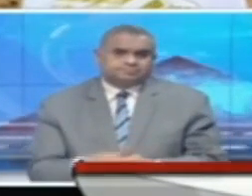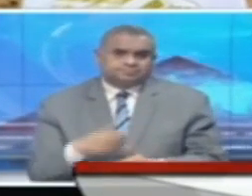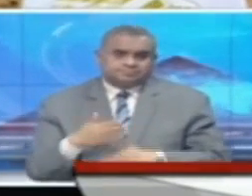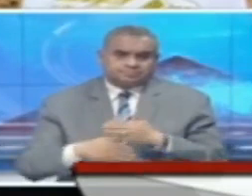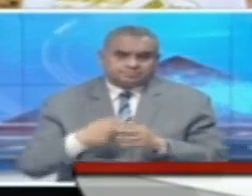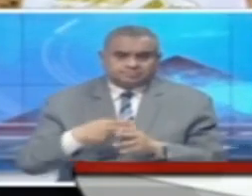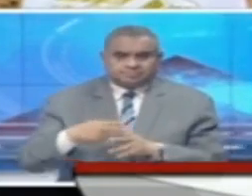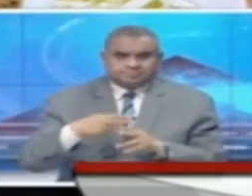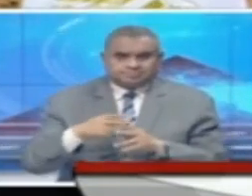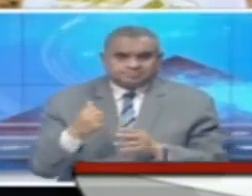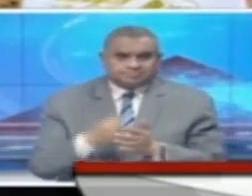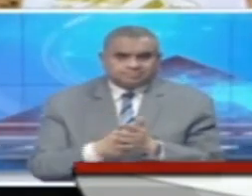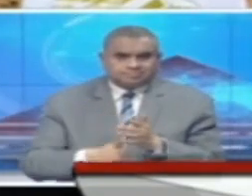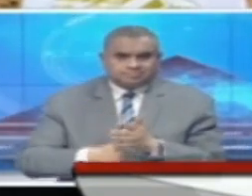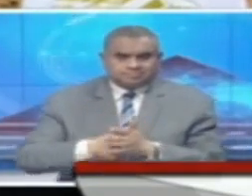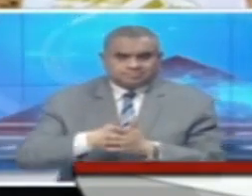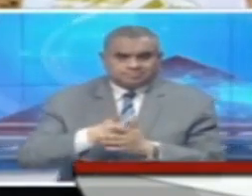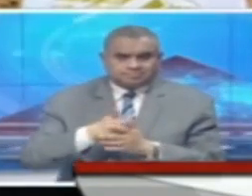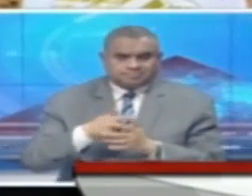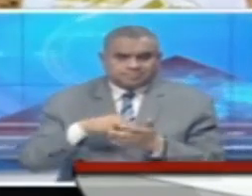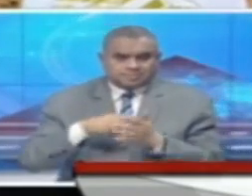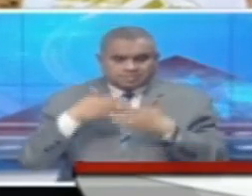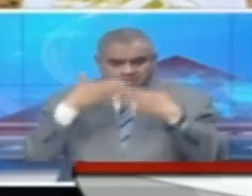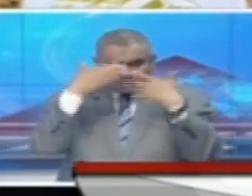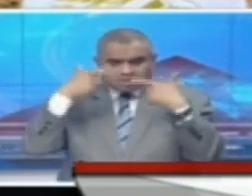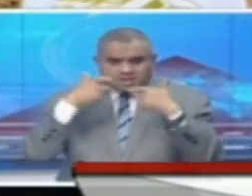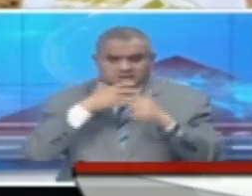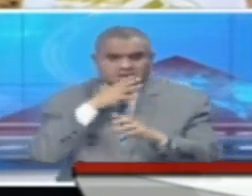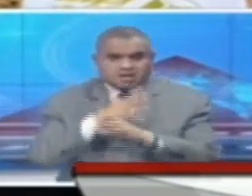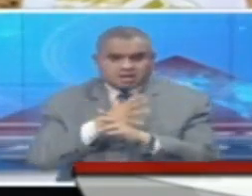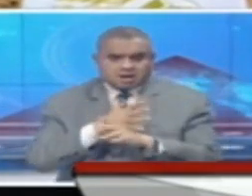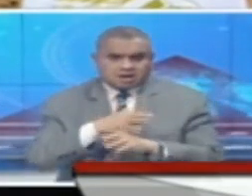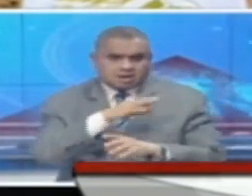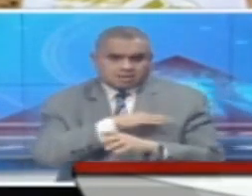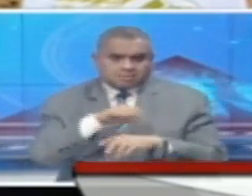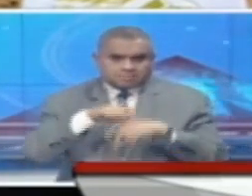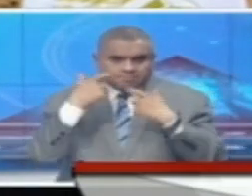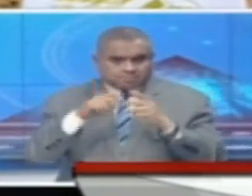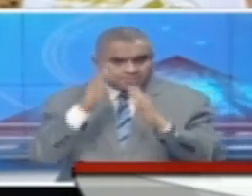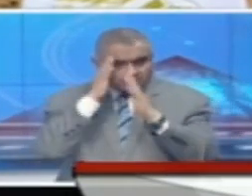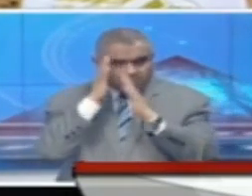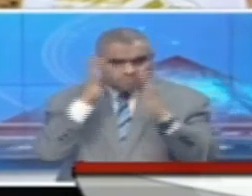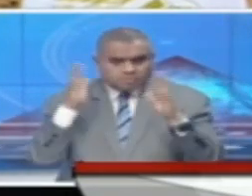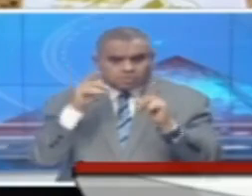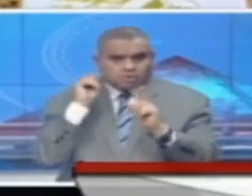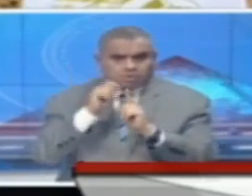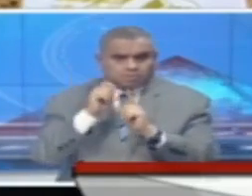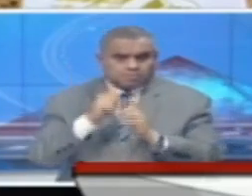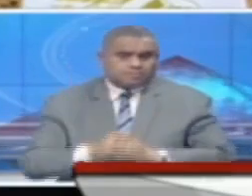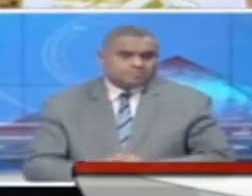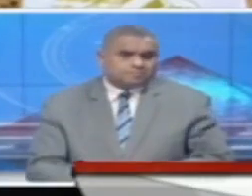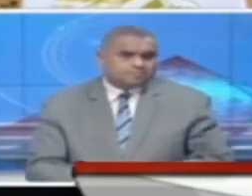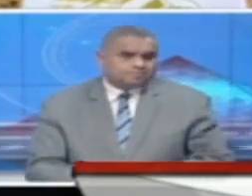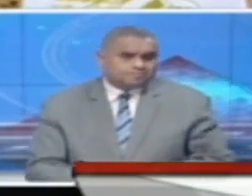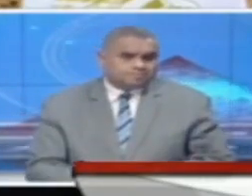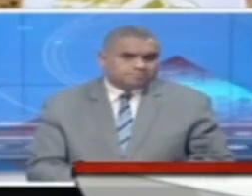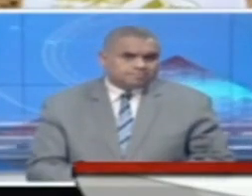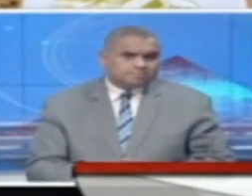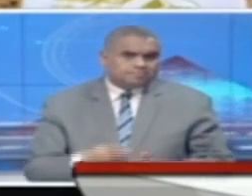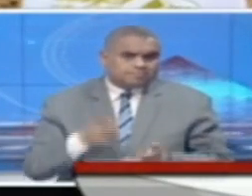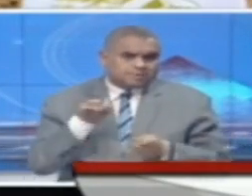الأمن، ما تحقق في مكافحة الإرهاب، ما تحقق في معركة الوعي، ما تحقق في